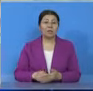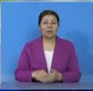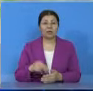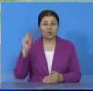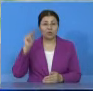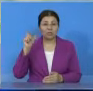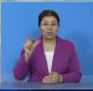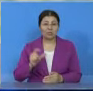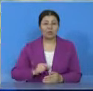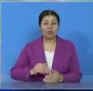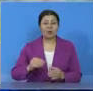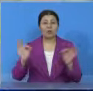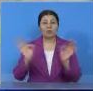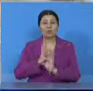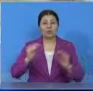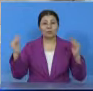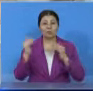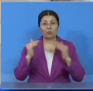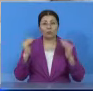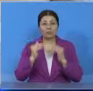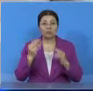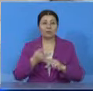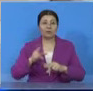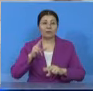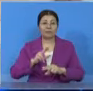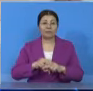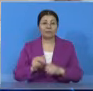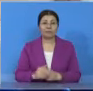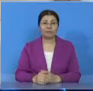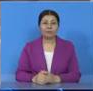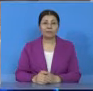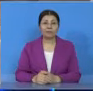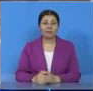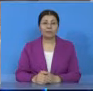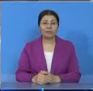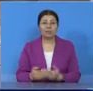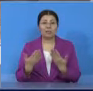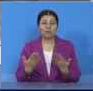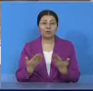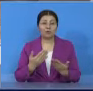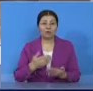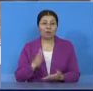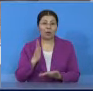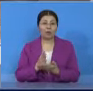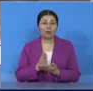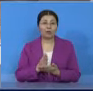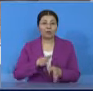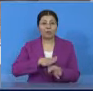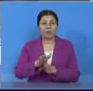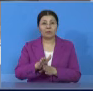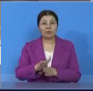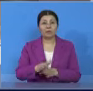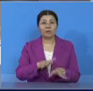Таким образом, участники смогли не только выступить перед публикой, но и набраться опыта. Сегодня я буду играть в произведения